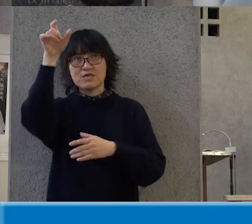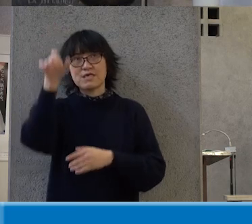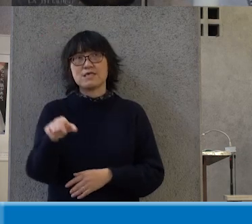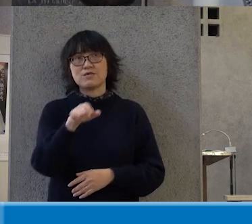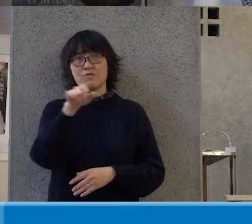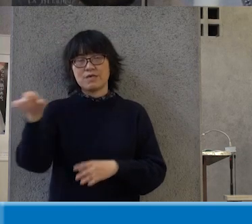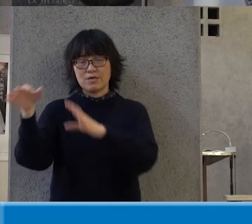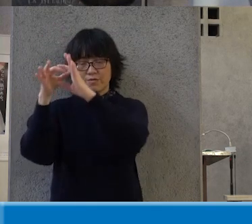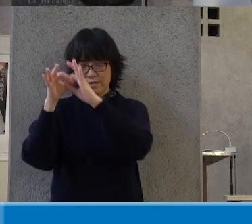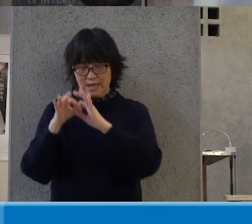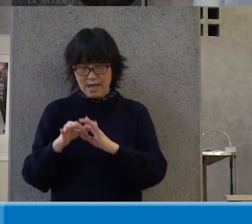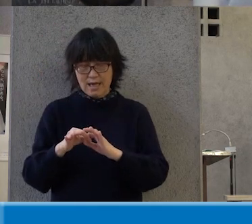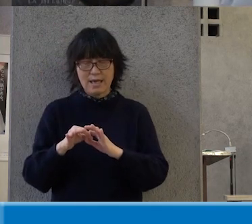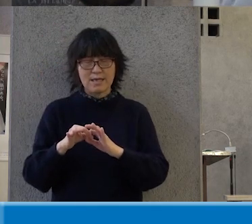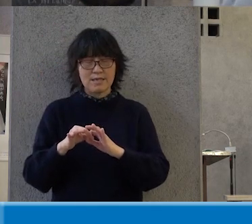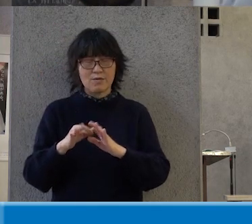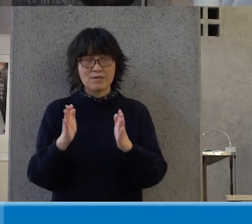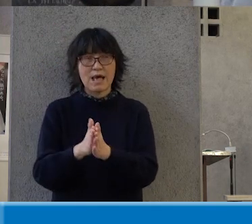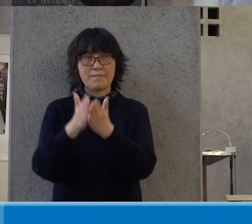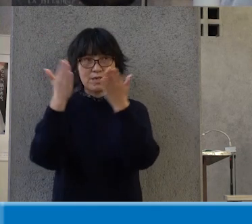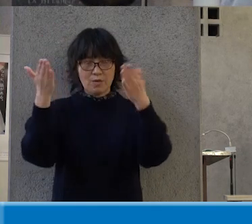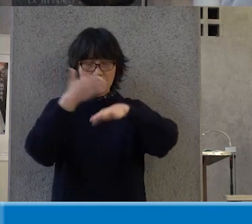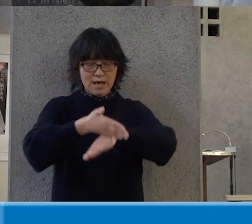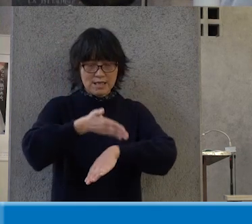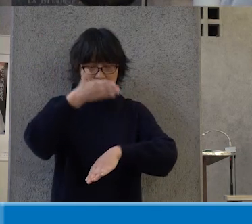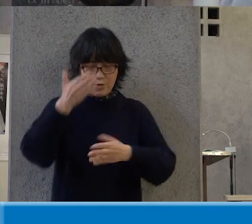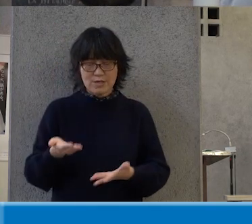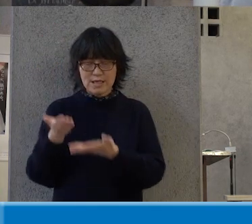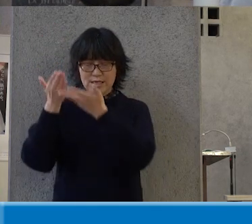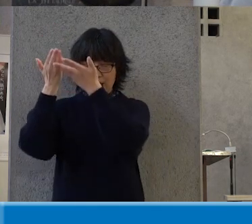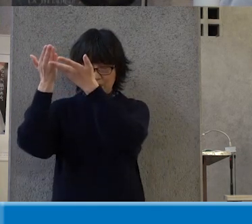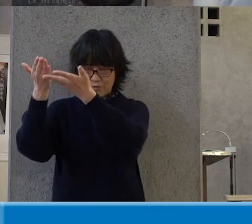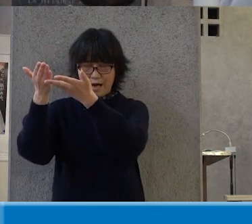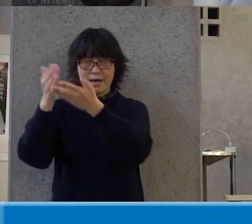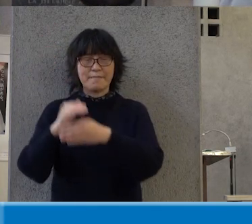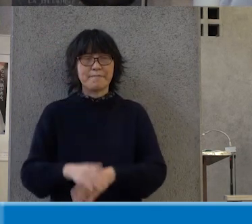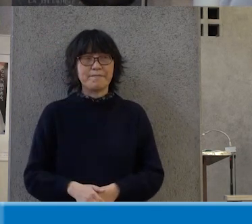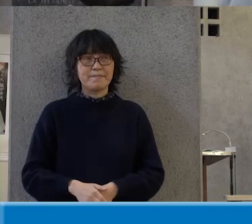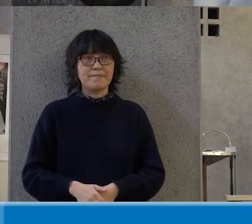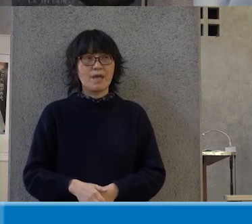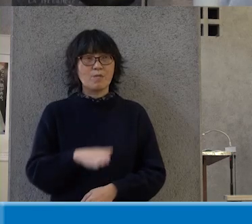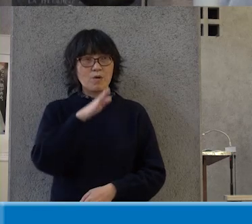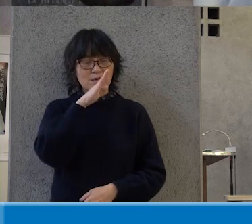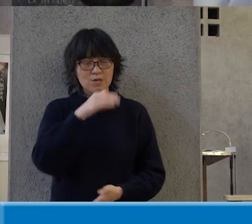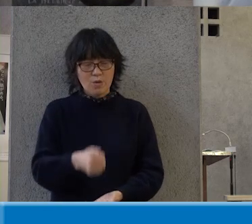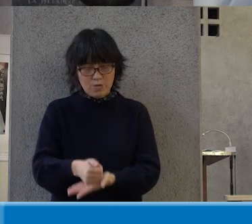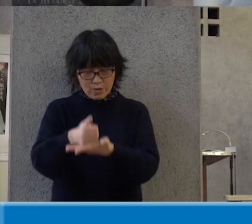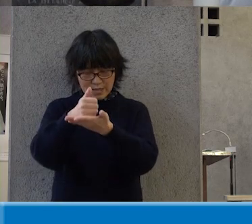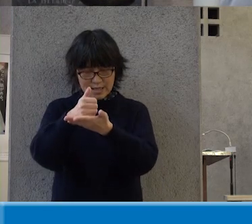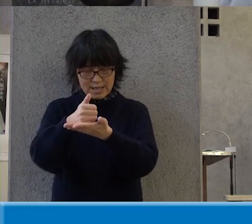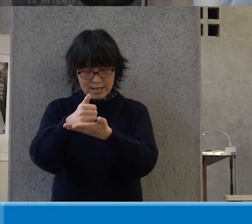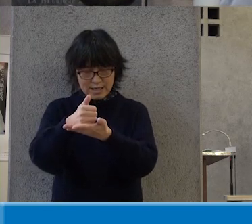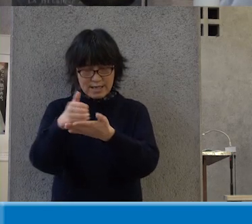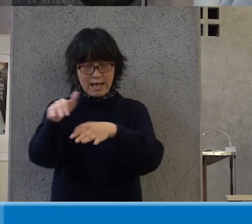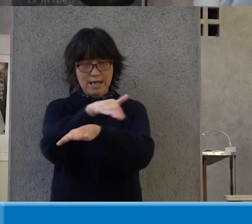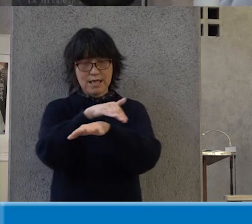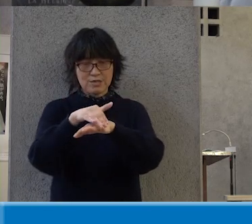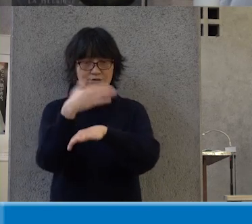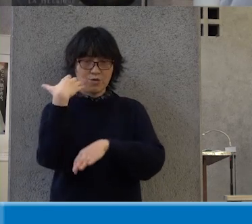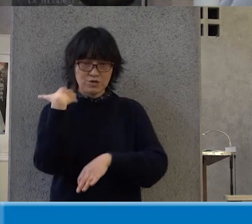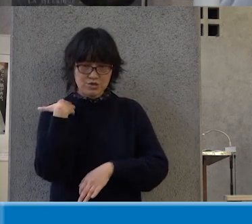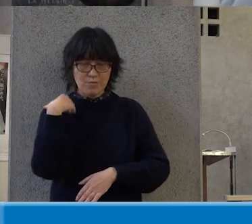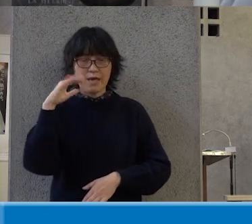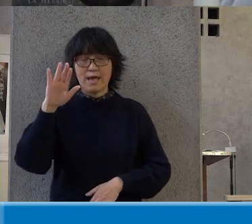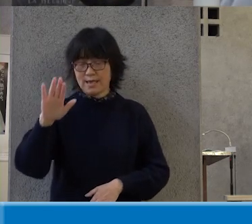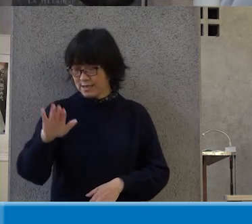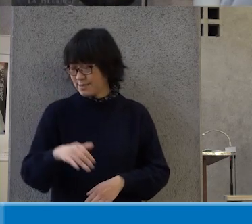ストによって賛美と感謝を捧げることは誠に尊い大切な務